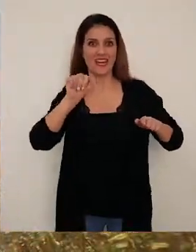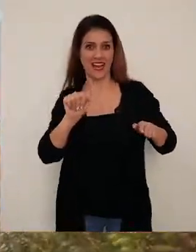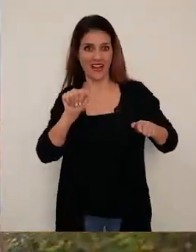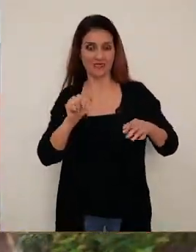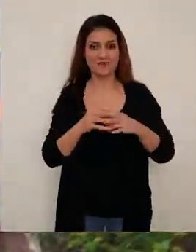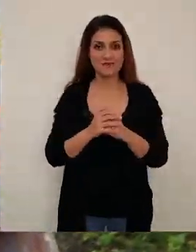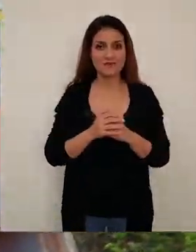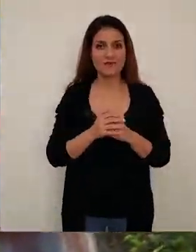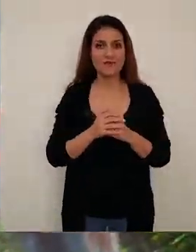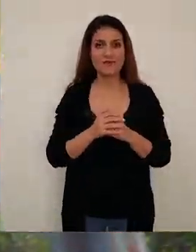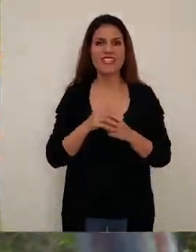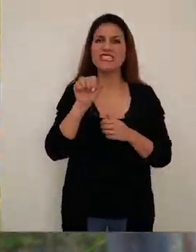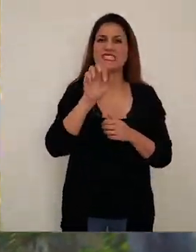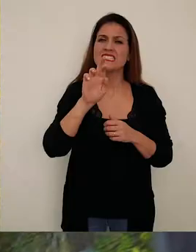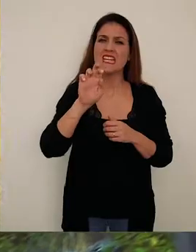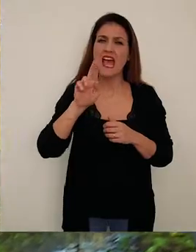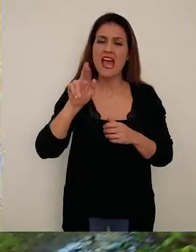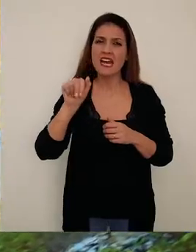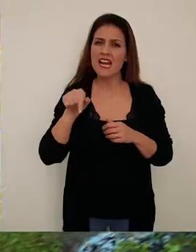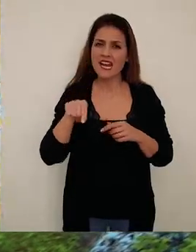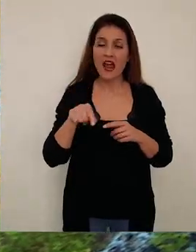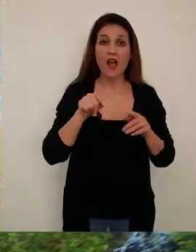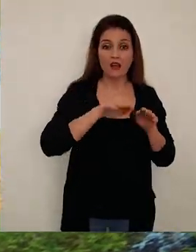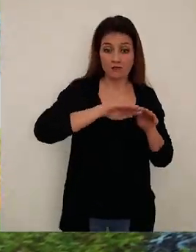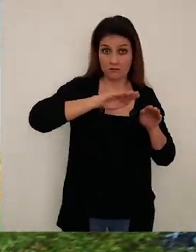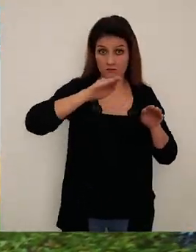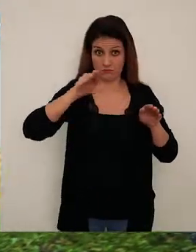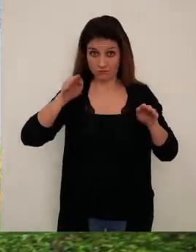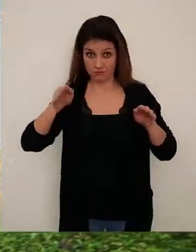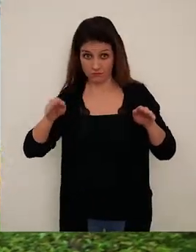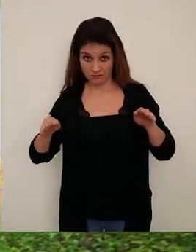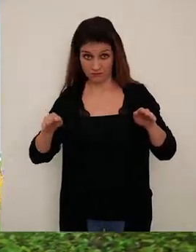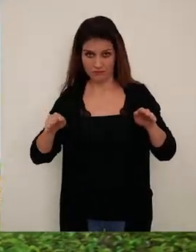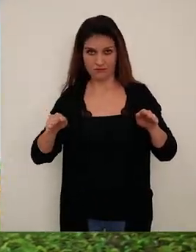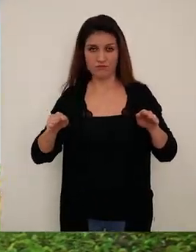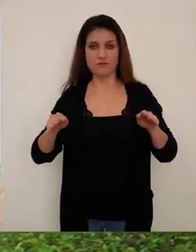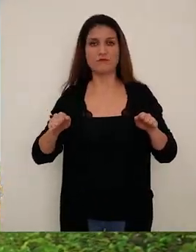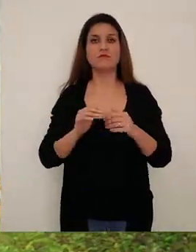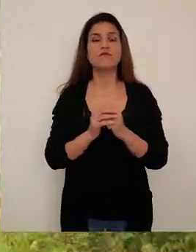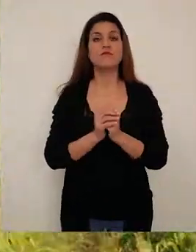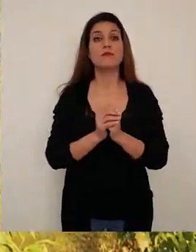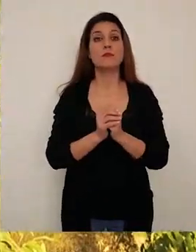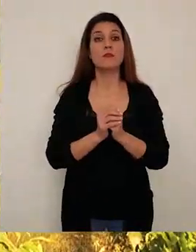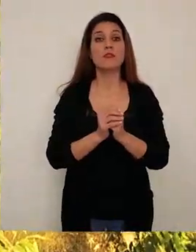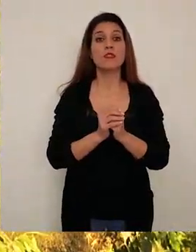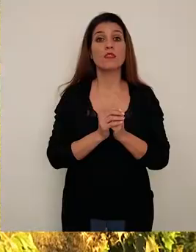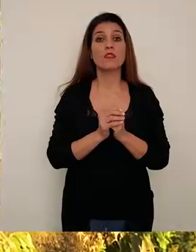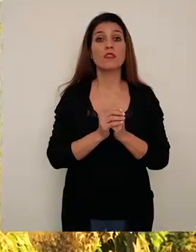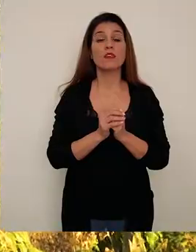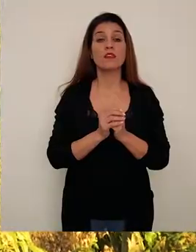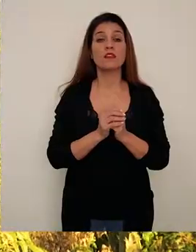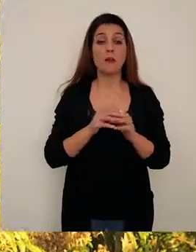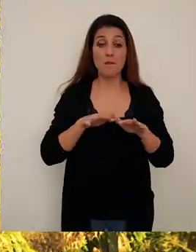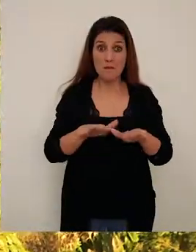Si tratta di un declivio, una lieve ondulazione del terreno, considerata una propaggine delle Murge Salentine e posizionata a